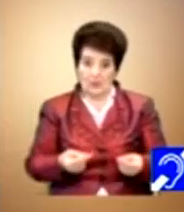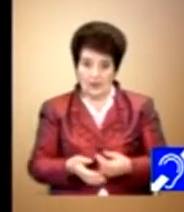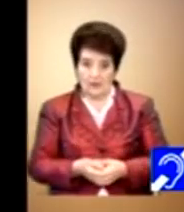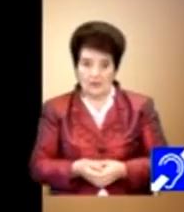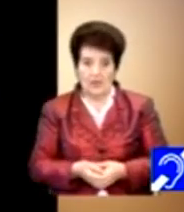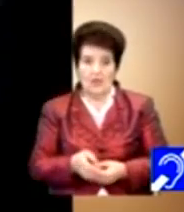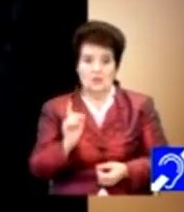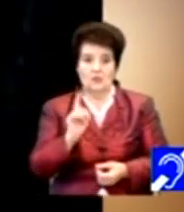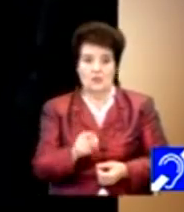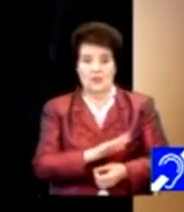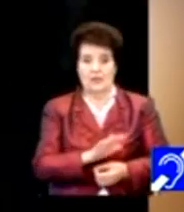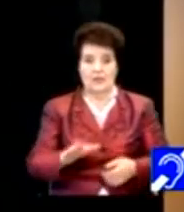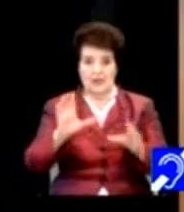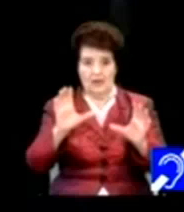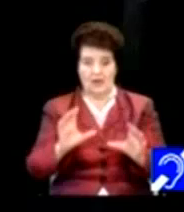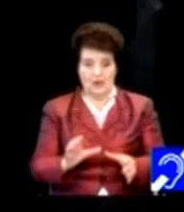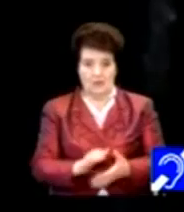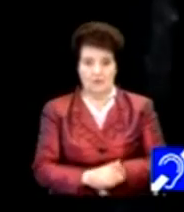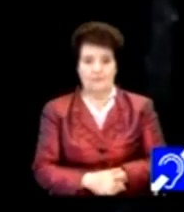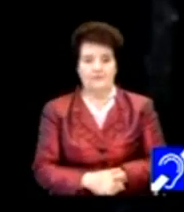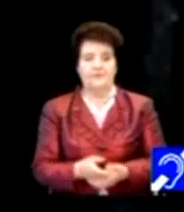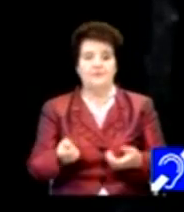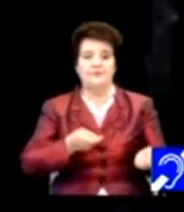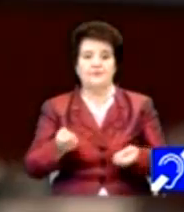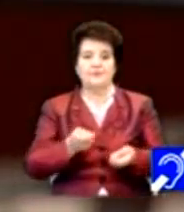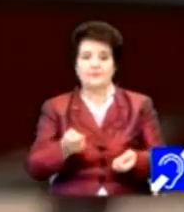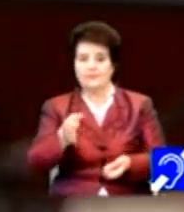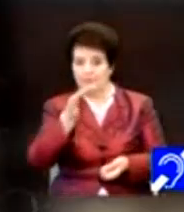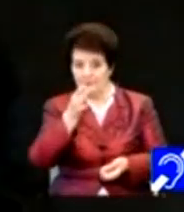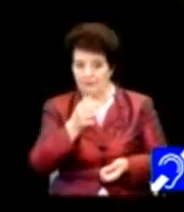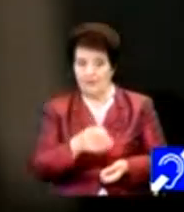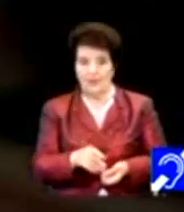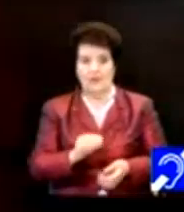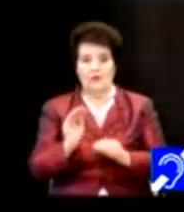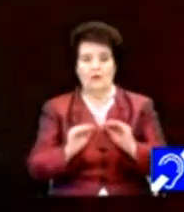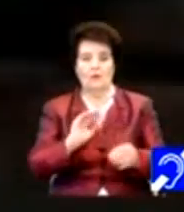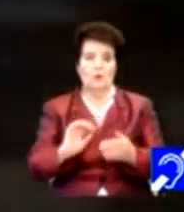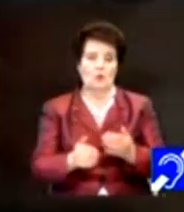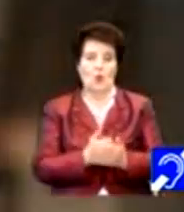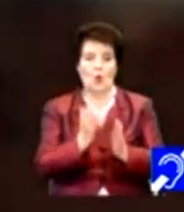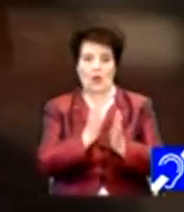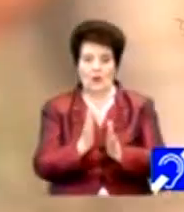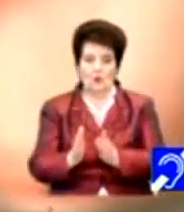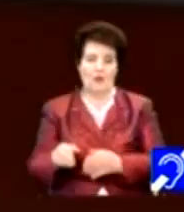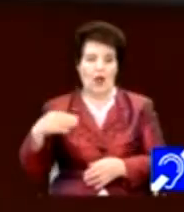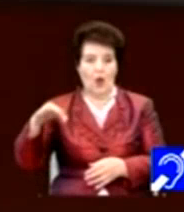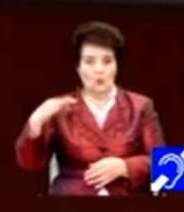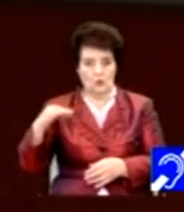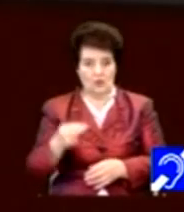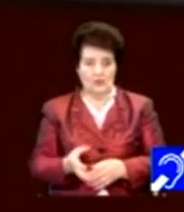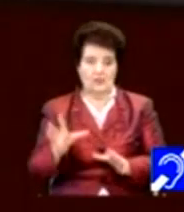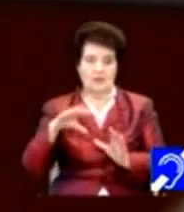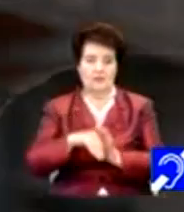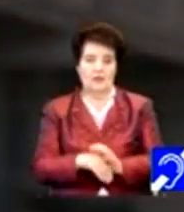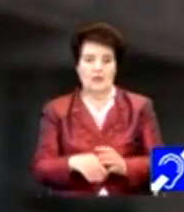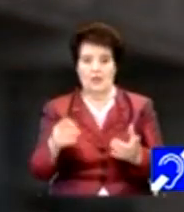stau ilegal. Autoritățile municipiului Chișinău au anunțat că vor elabora un nou regulament privind autorizarea și amplasarea